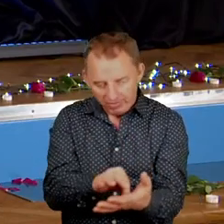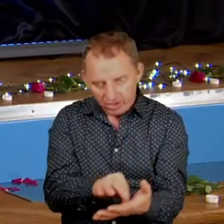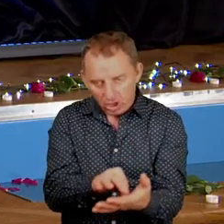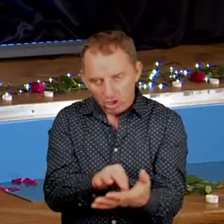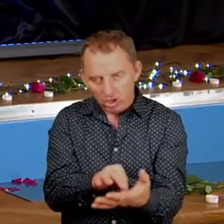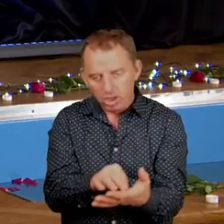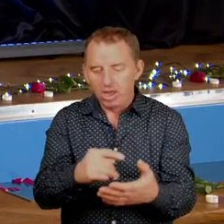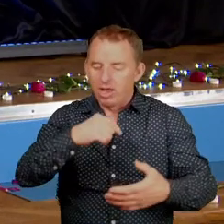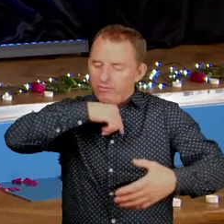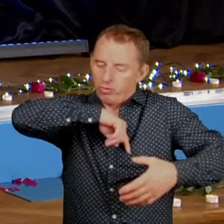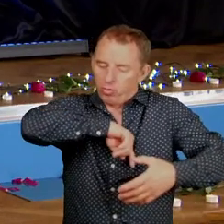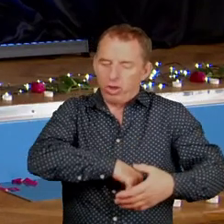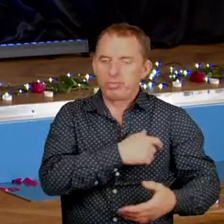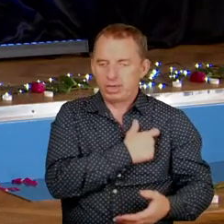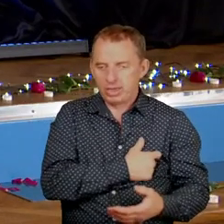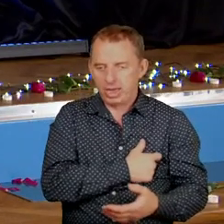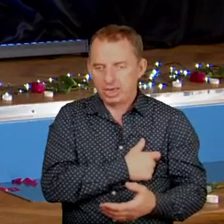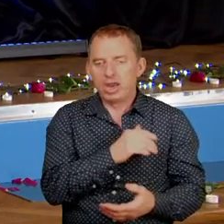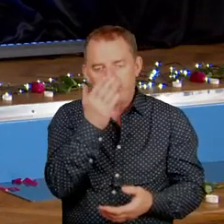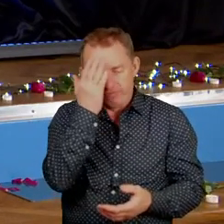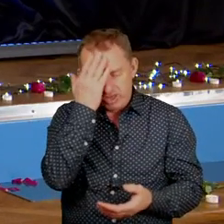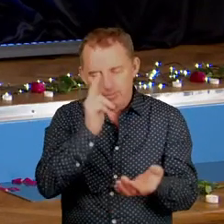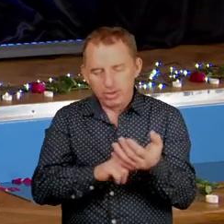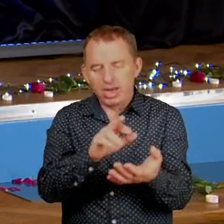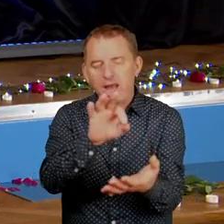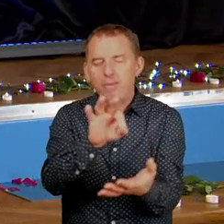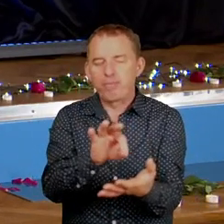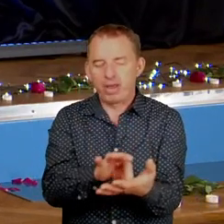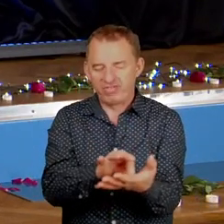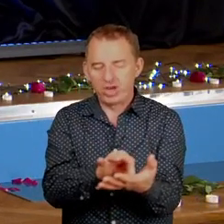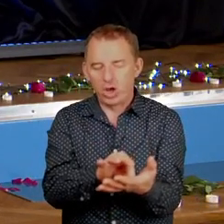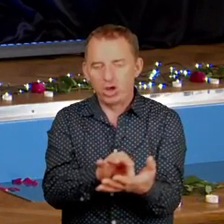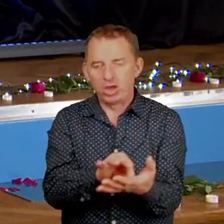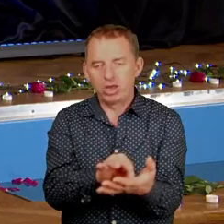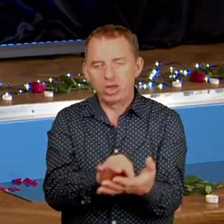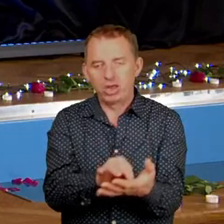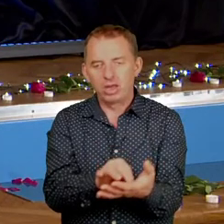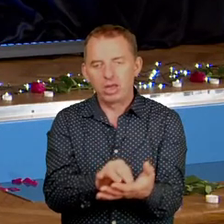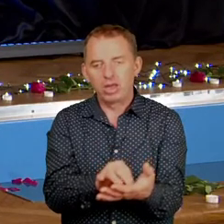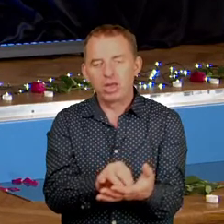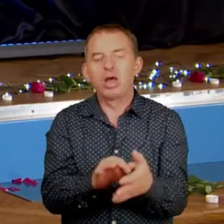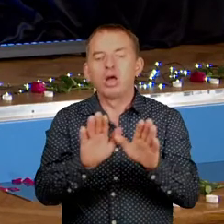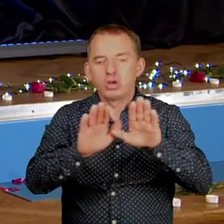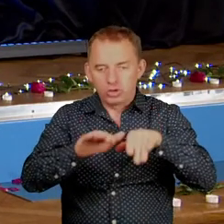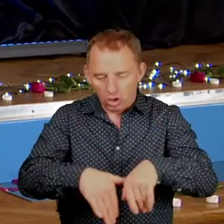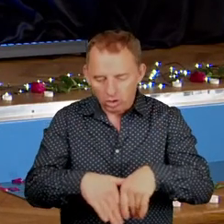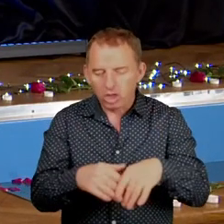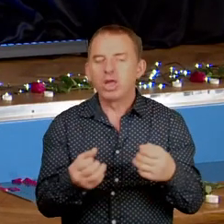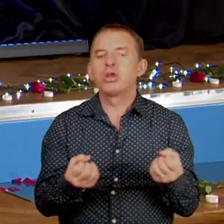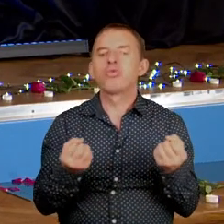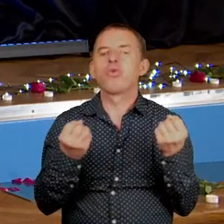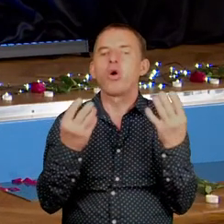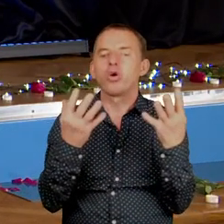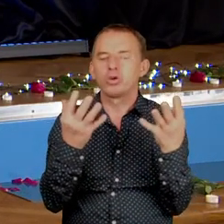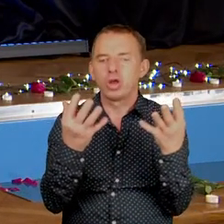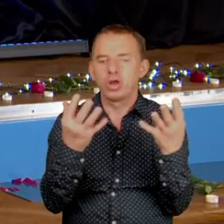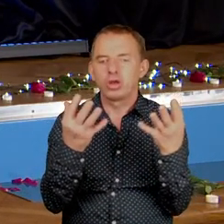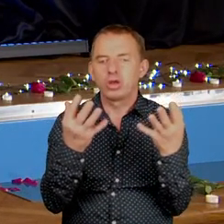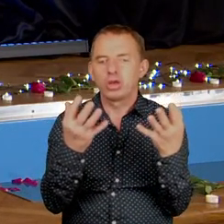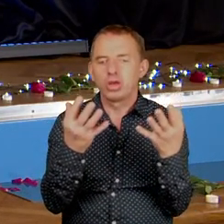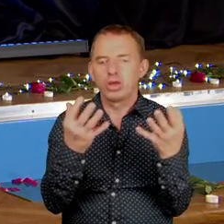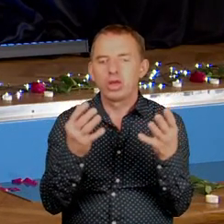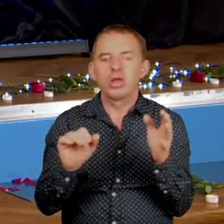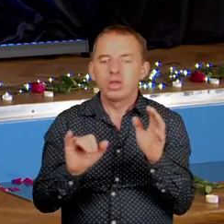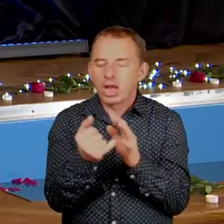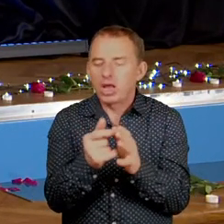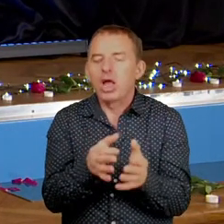W głębi serc wiemy to na pewno. We were made for something better than this. Zostaliśmy stworzeni dla czegoś